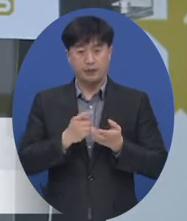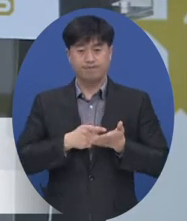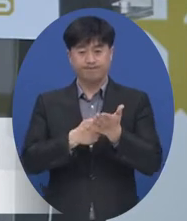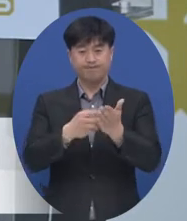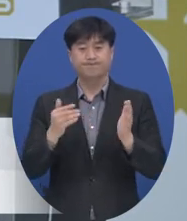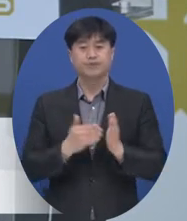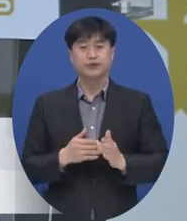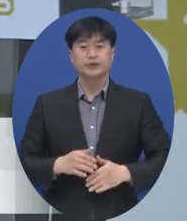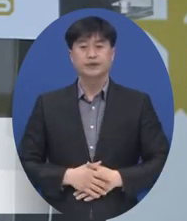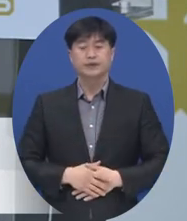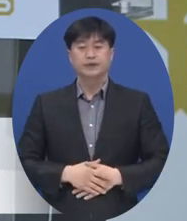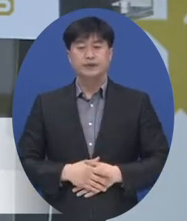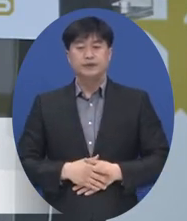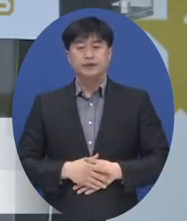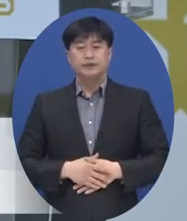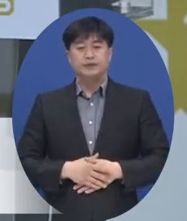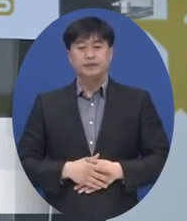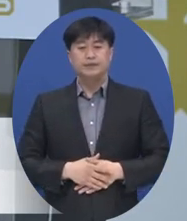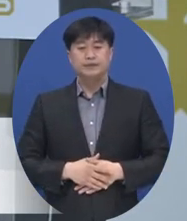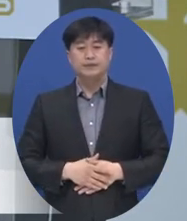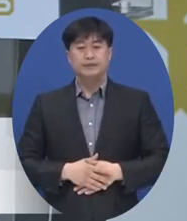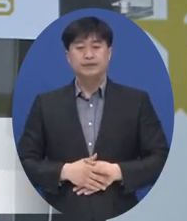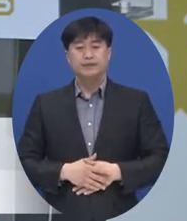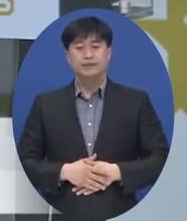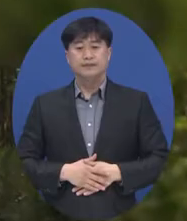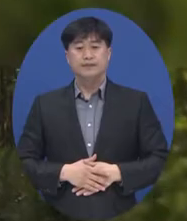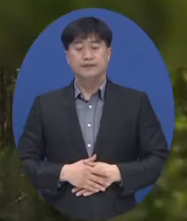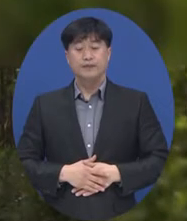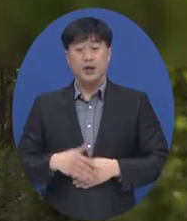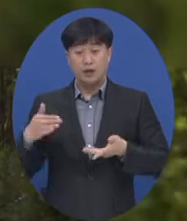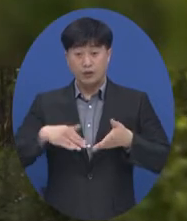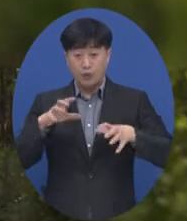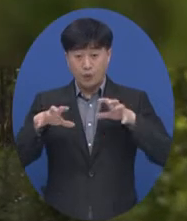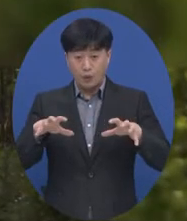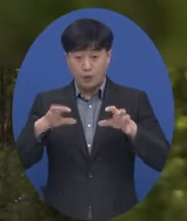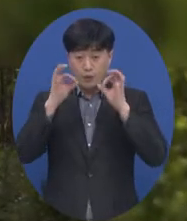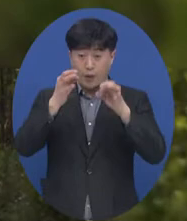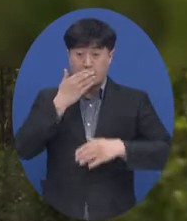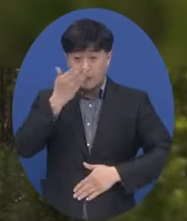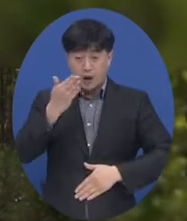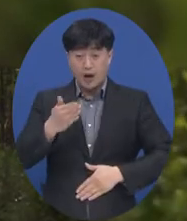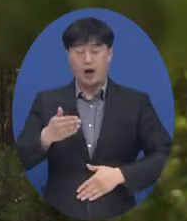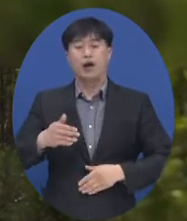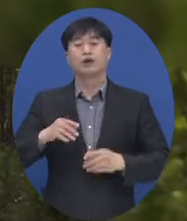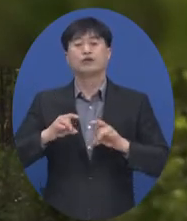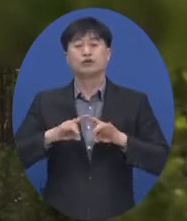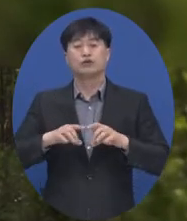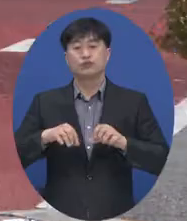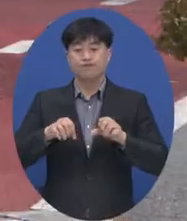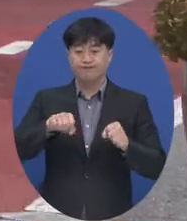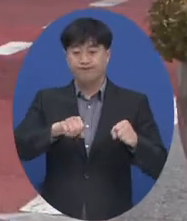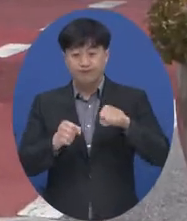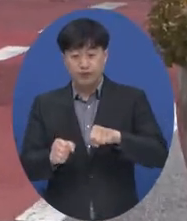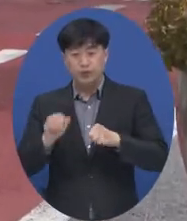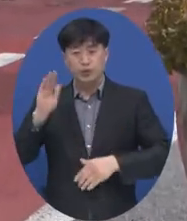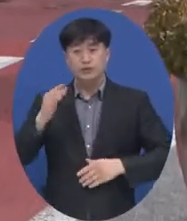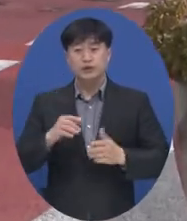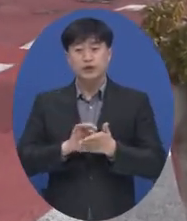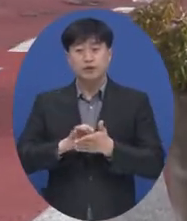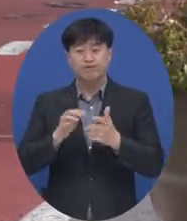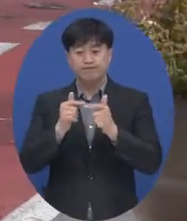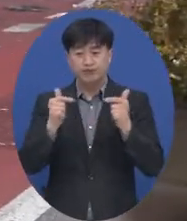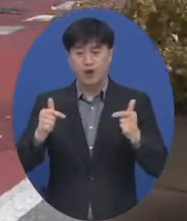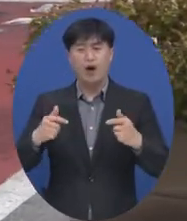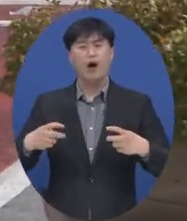경기 gtb 김태희 기자의 보돕니다 도로 곳곳에서 볼 수 있는 전동 킥보드 최근 이용이